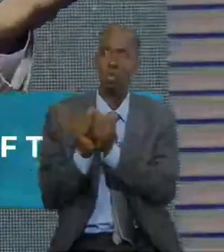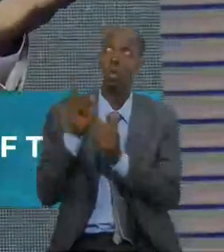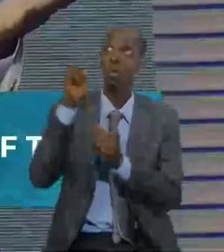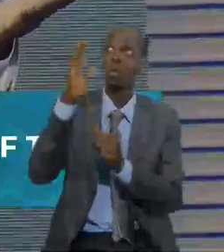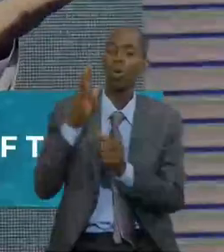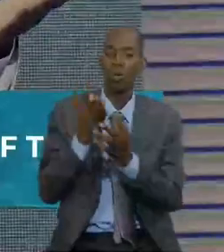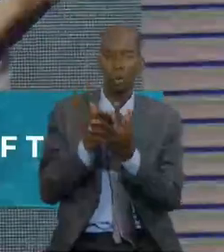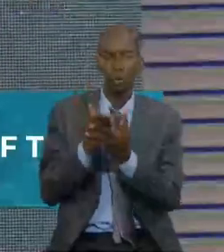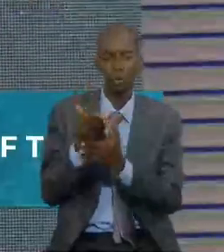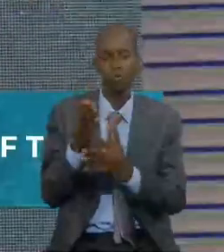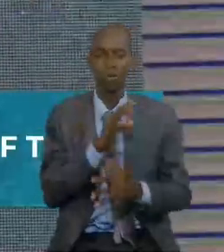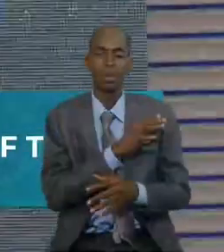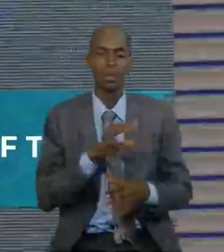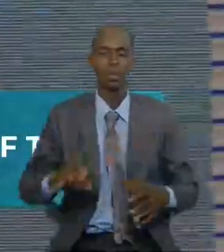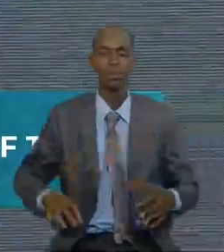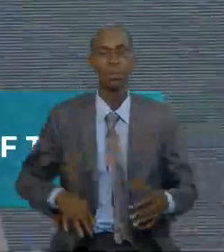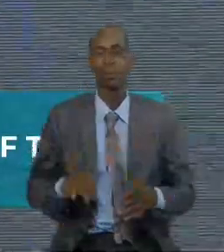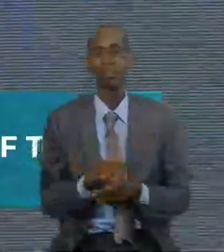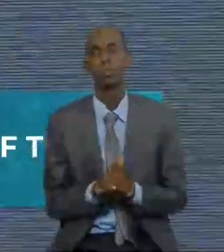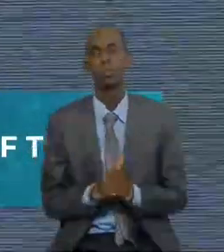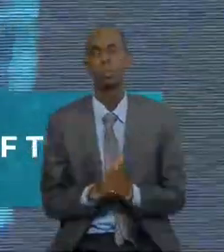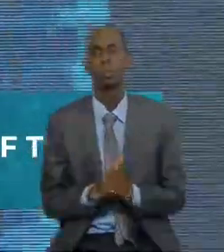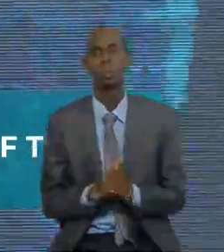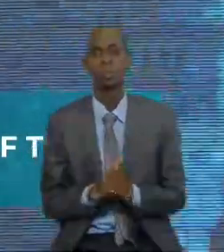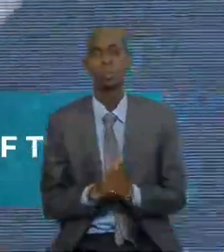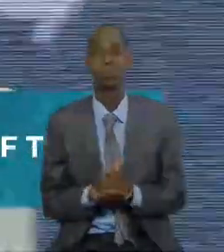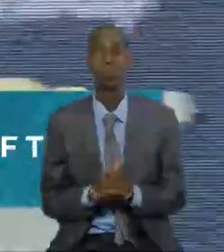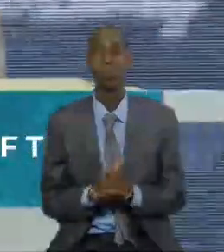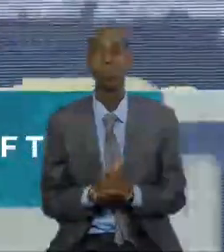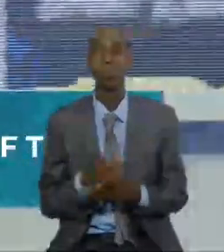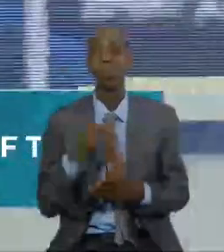et tu fais la connexion à Dieu par Christ